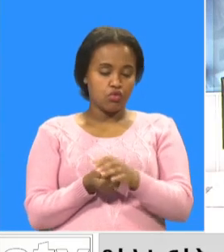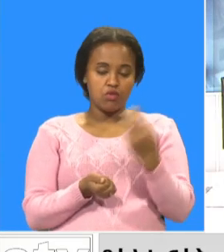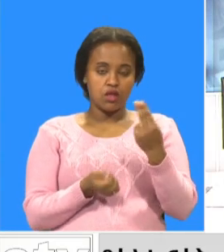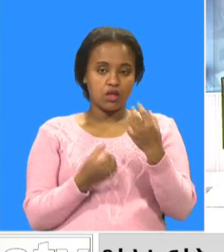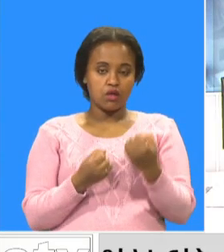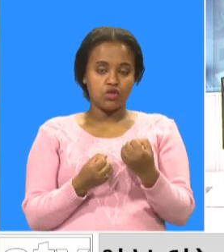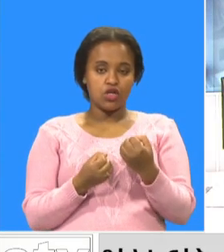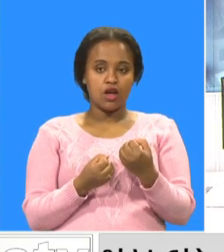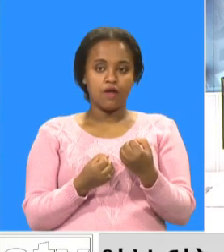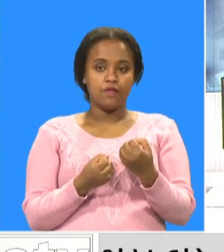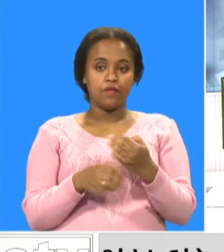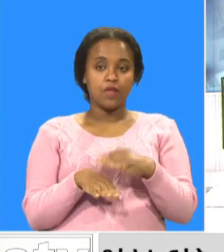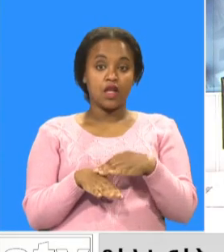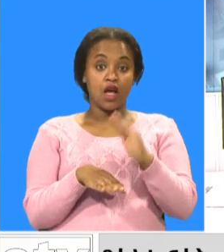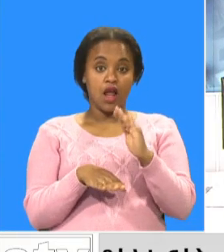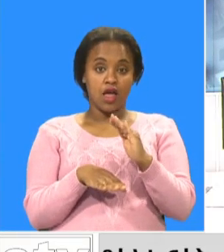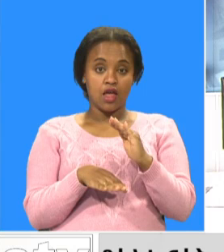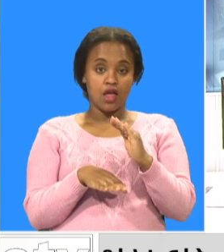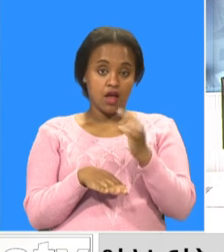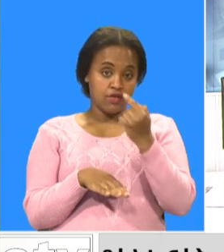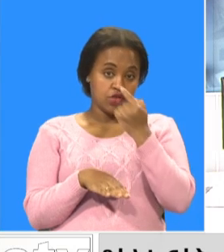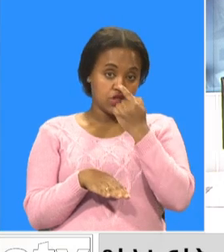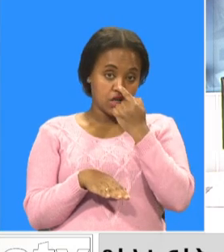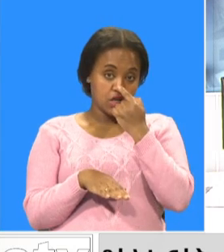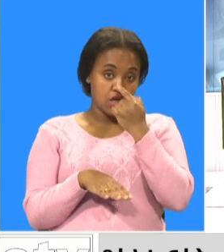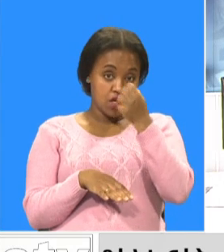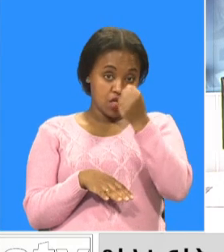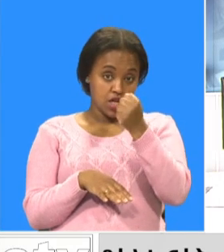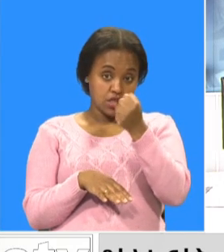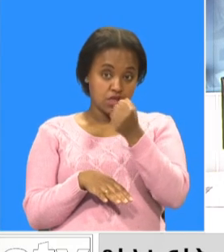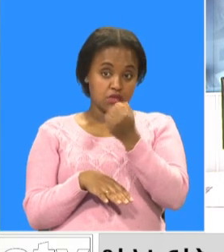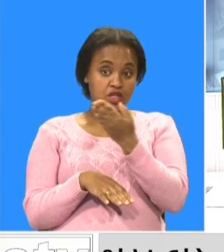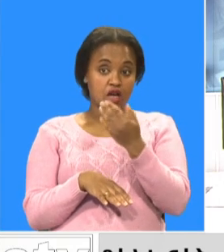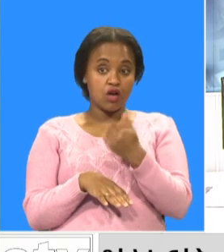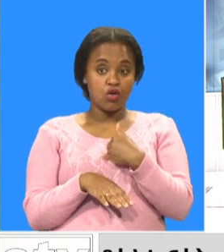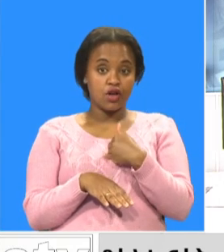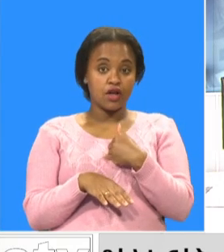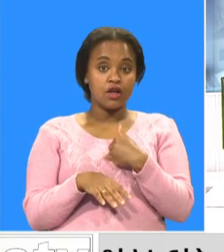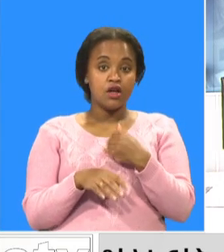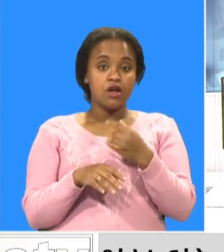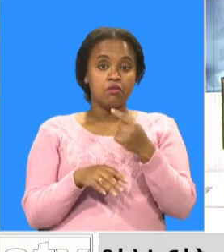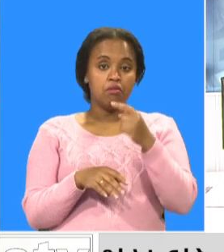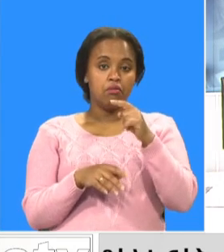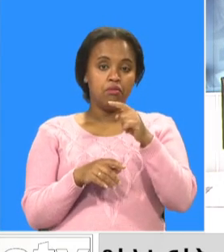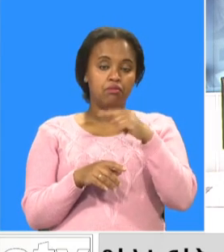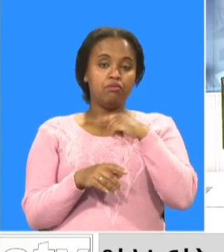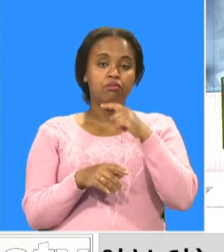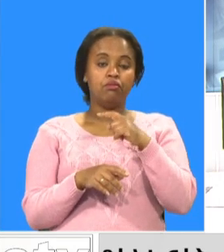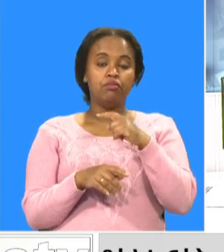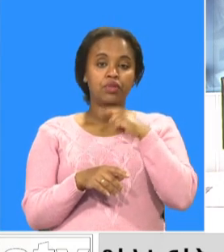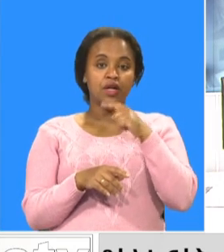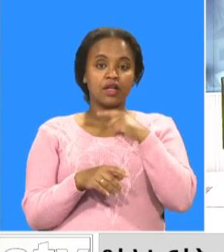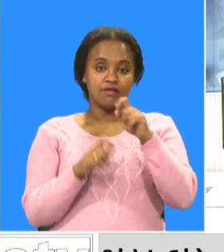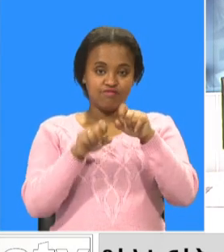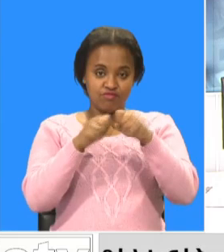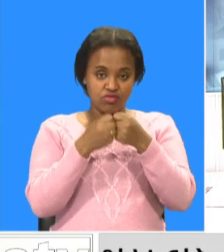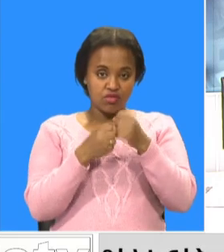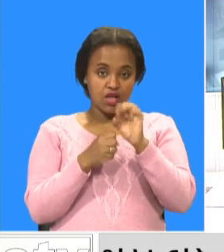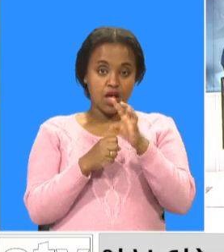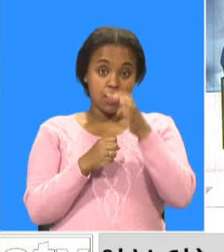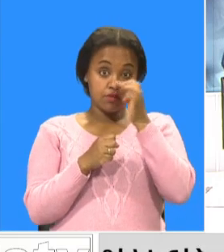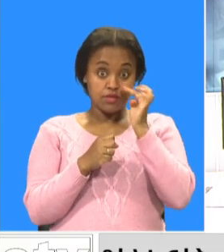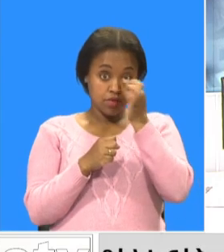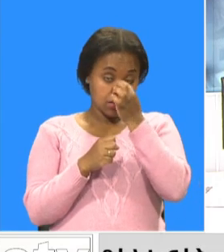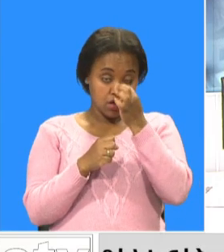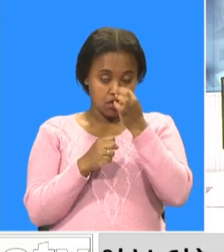ይቻላል። ምናልባት እዚች ከላይ አፍንጫን ያዝ የምታደርገው ብረት ነገር ካልተሰበረች፣ ጉዳት እስካልደረሰበት ድረስ የጨርቅ